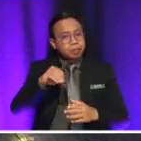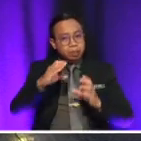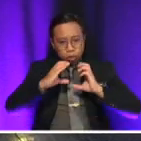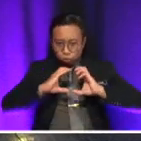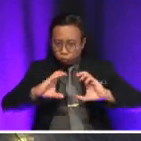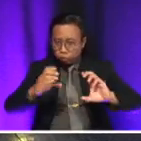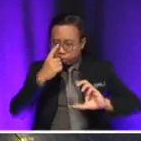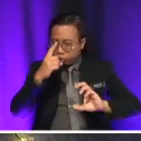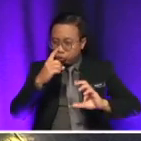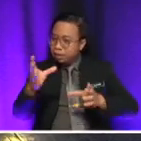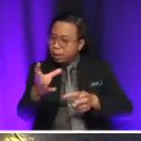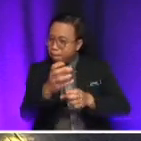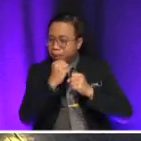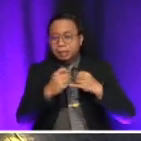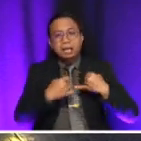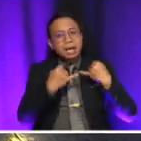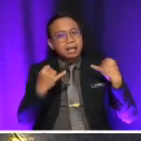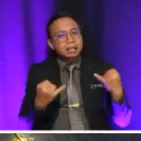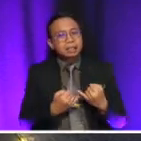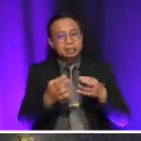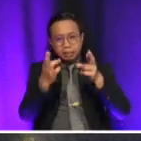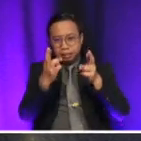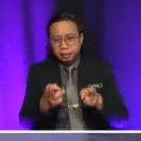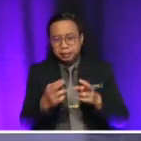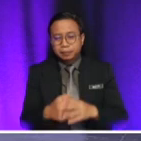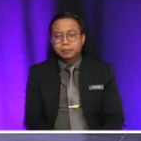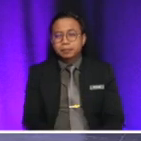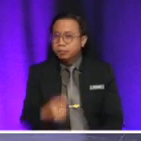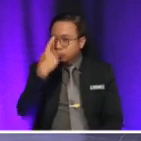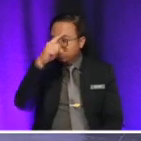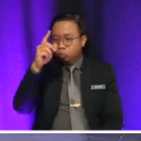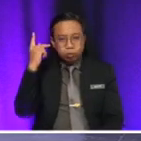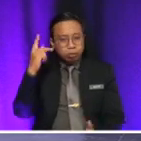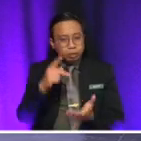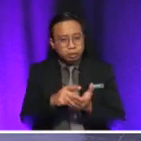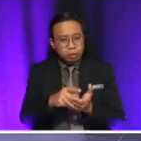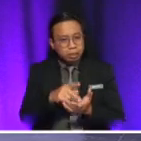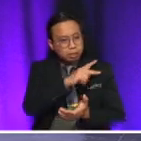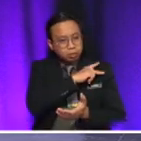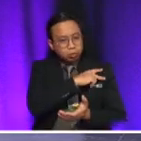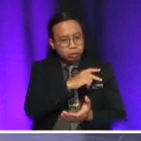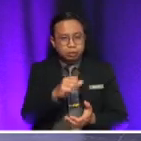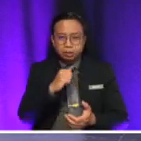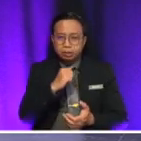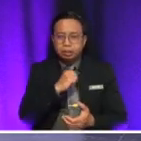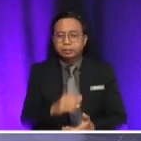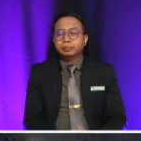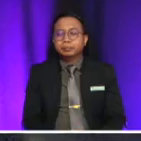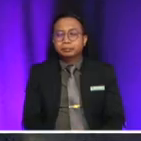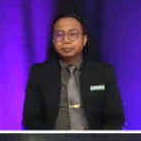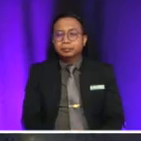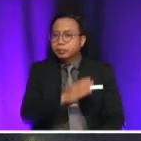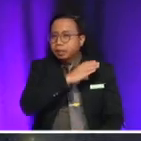hati-hati rakyatnya untuk mengenali pemimpin itu sendiri oke dan